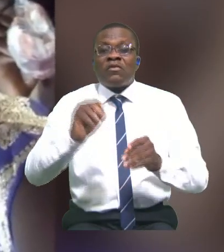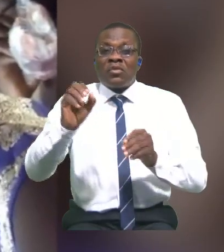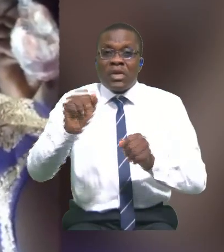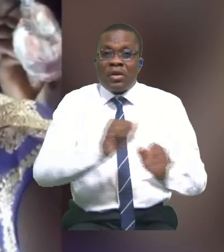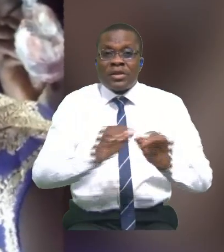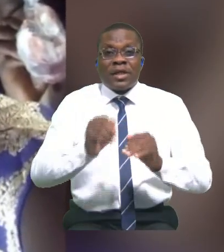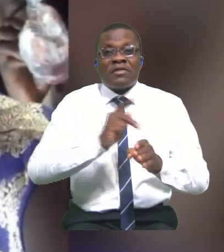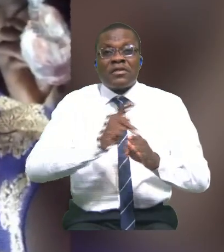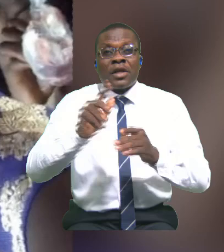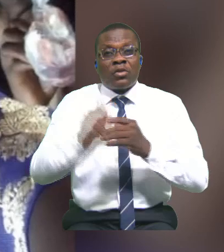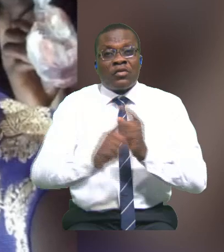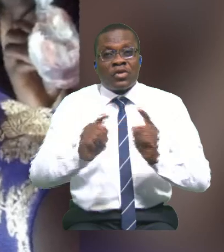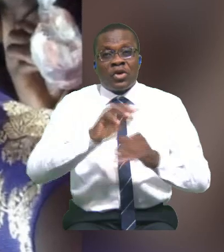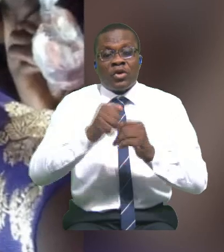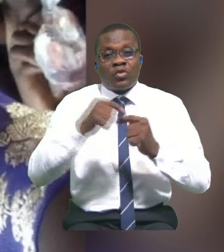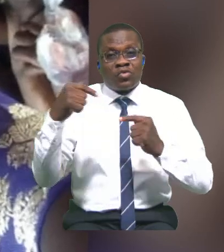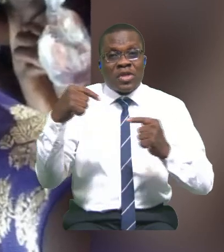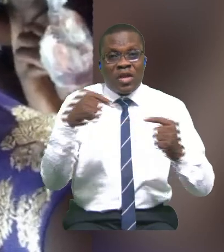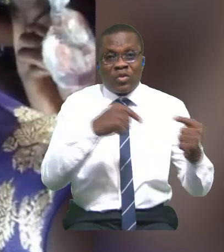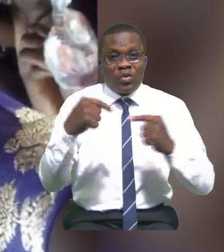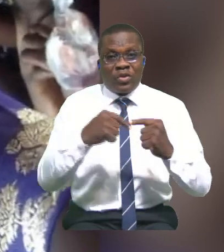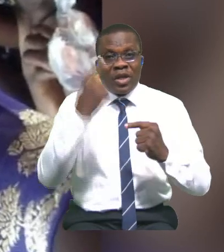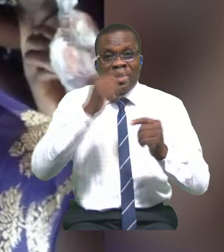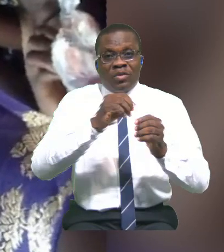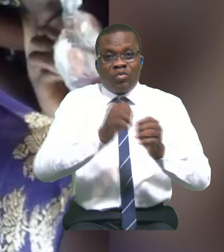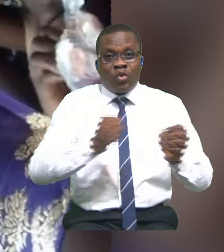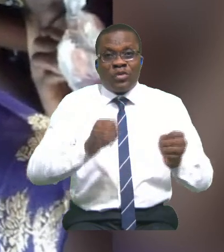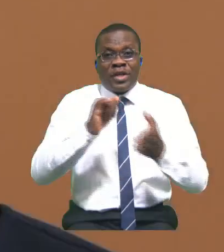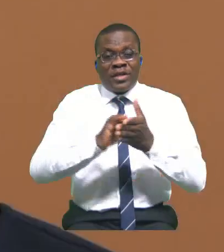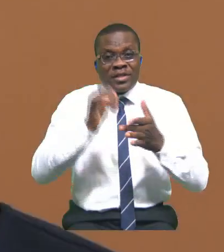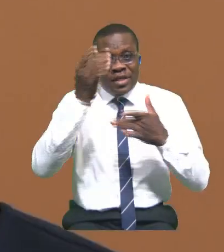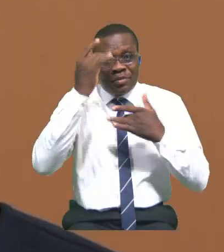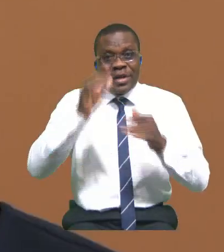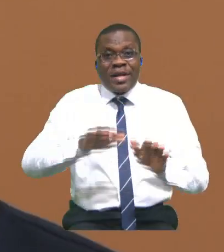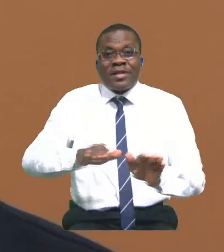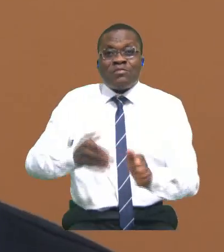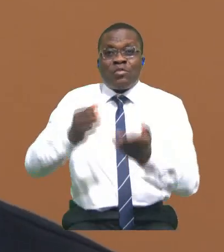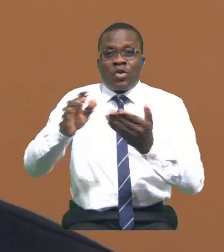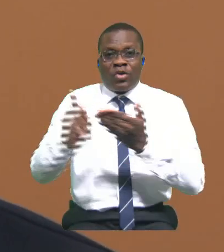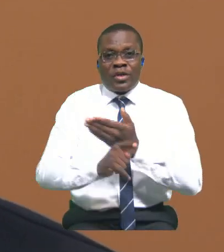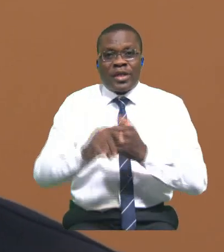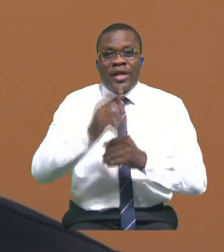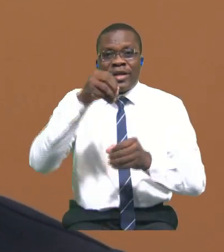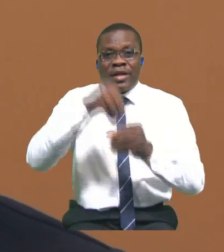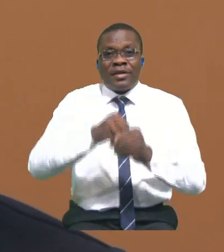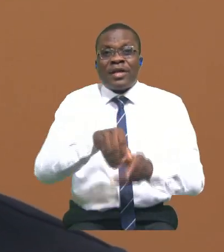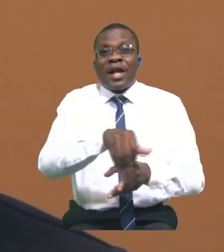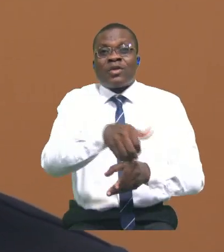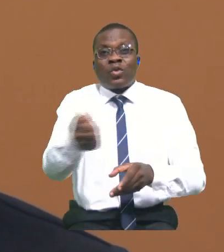professionnelles tout en luttant pour éviter cette maladie mortelle à leur